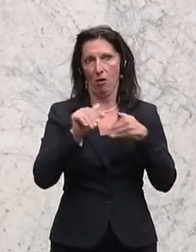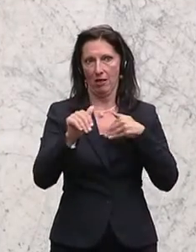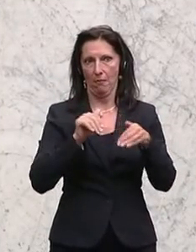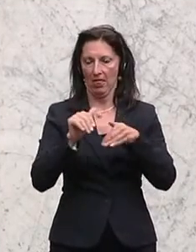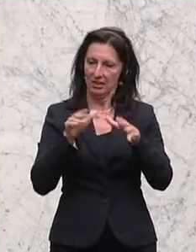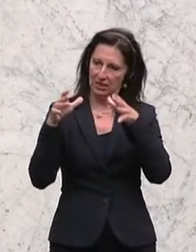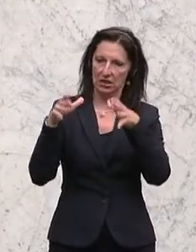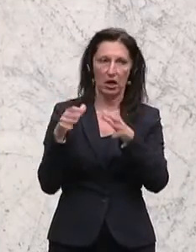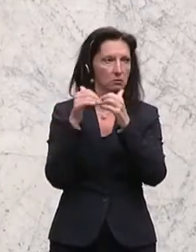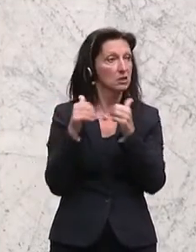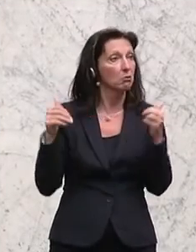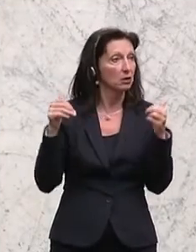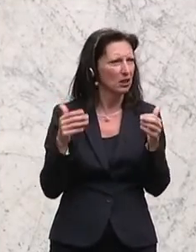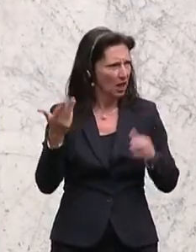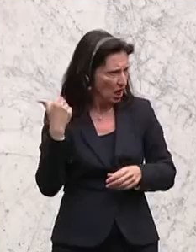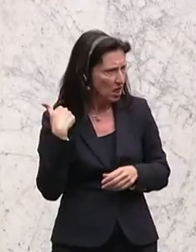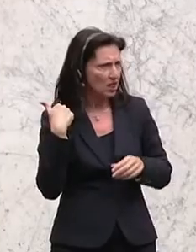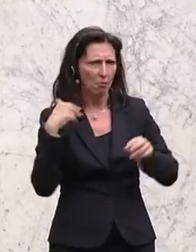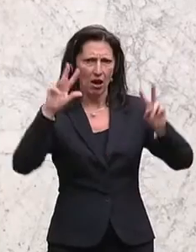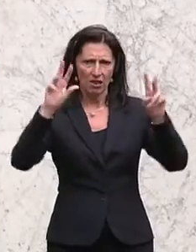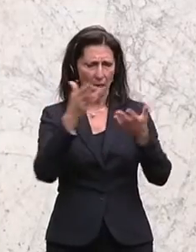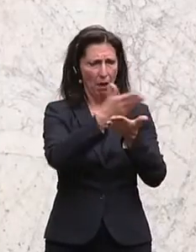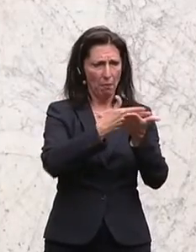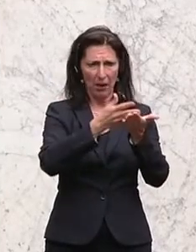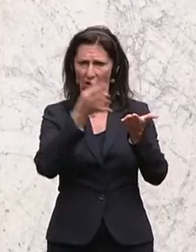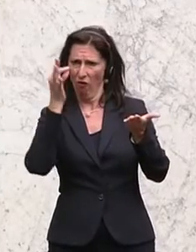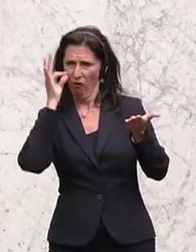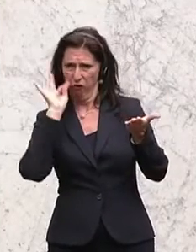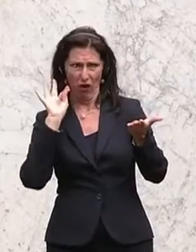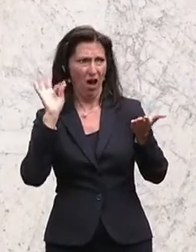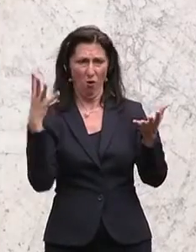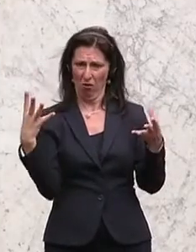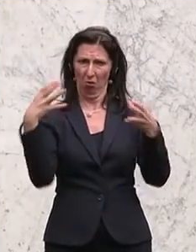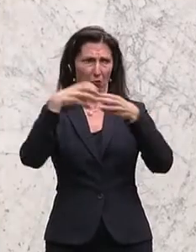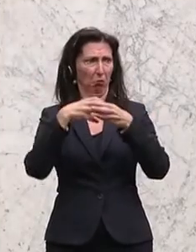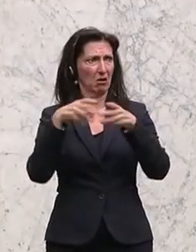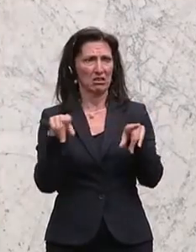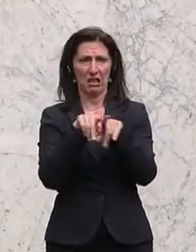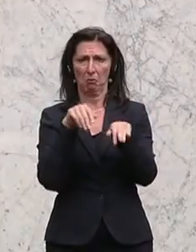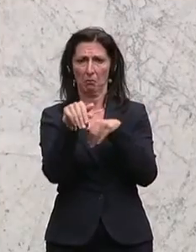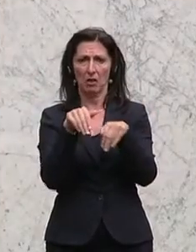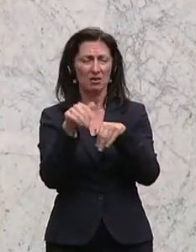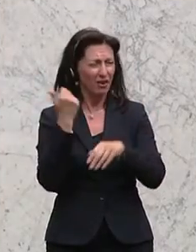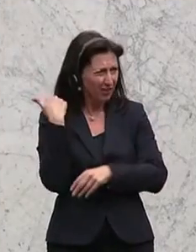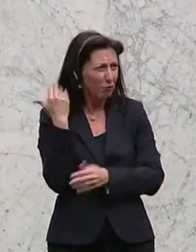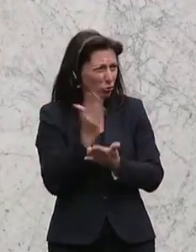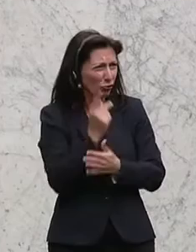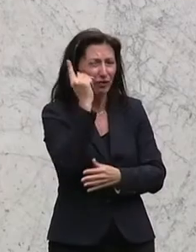Sie die Bildungs- und die Frauenagenten zusammengelegt haben, haben wir Sie gewarnt, dass es nur zu einer